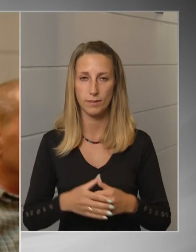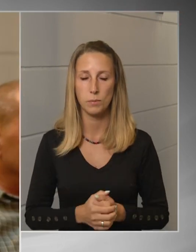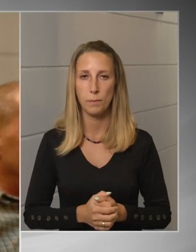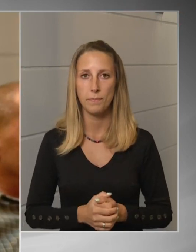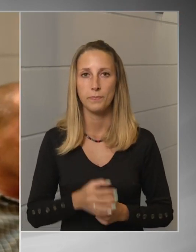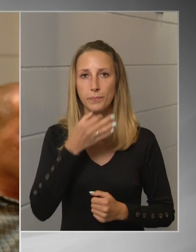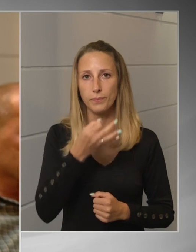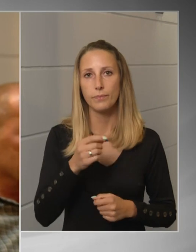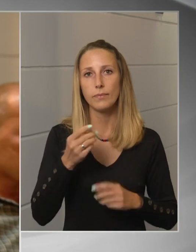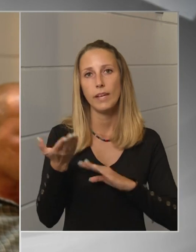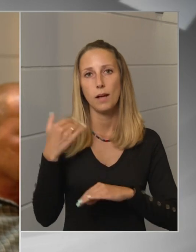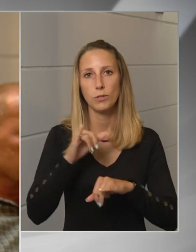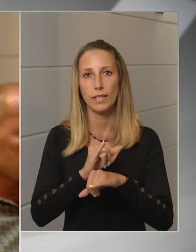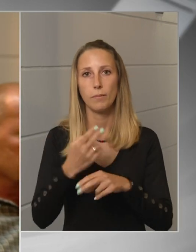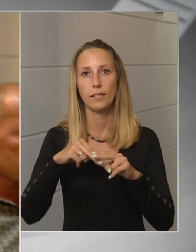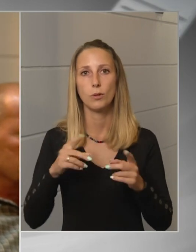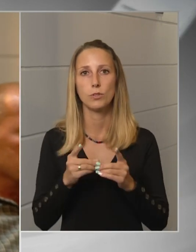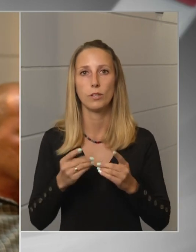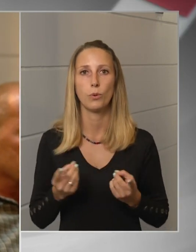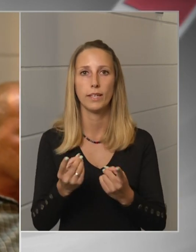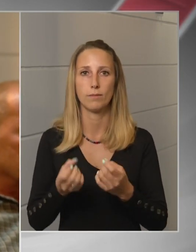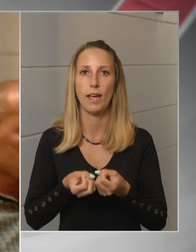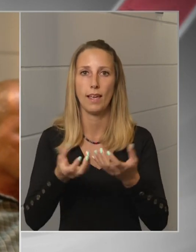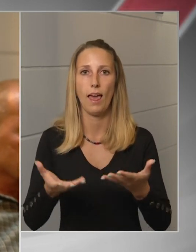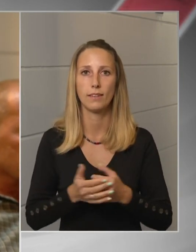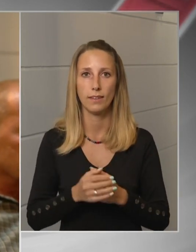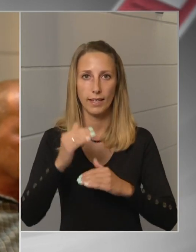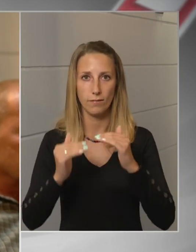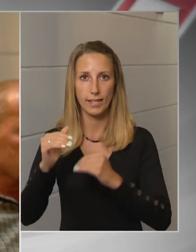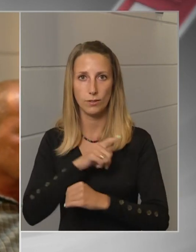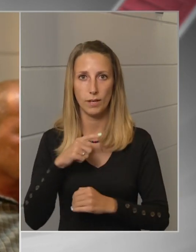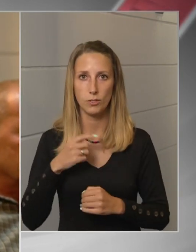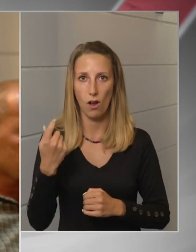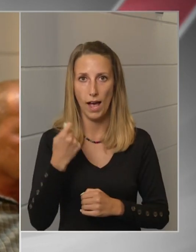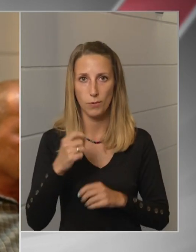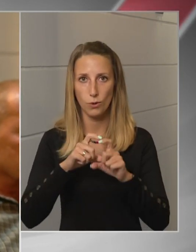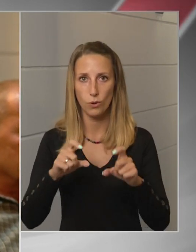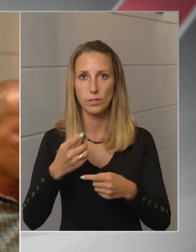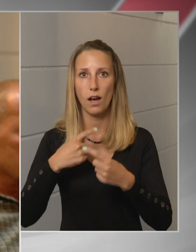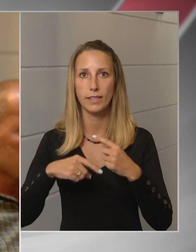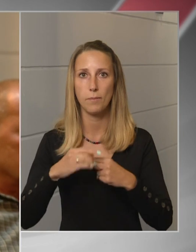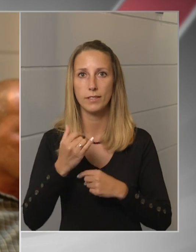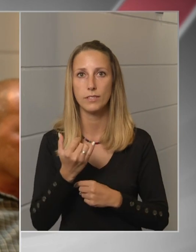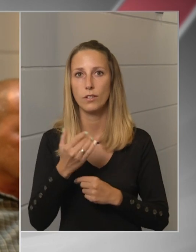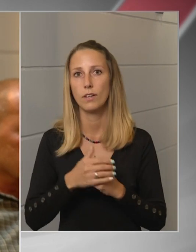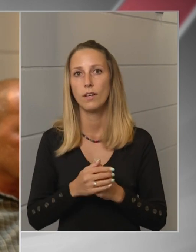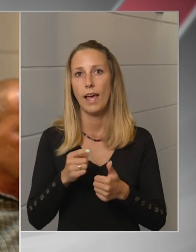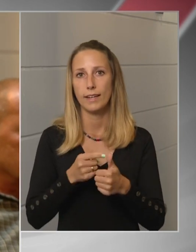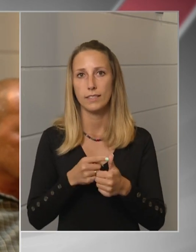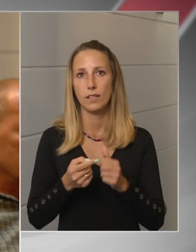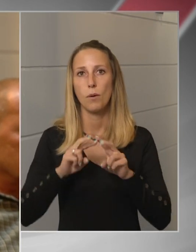Az elmúlt hetekben több sajtóhír is megjelent arról, hogy az inflációt nem csak a háború okozza, hanem az is, hogy egyes